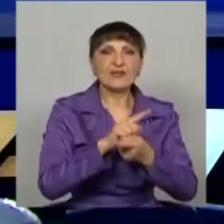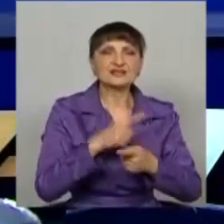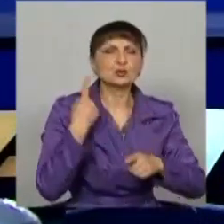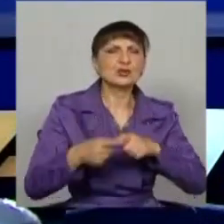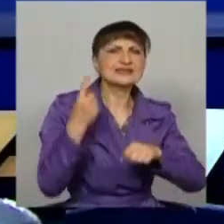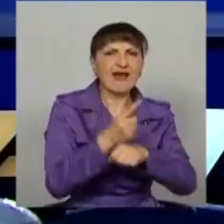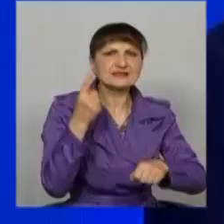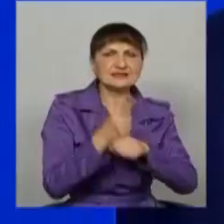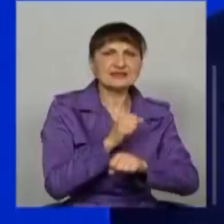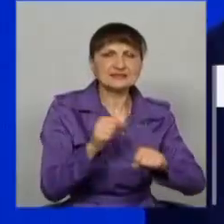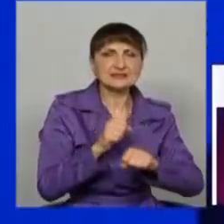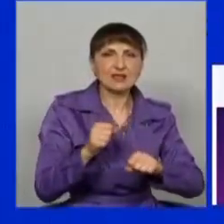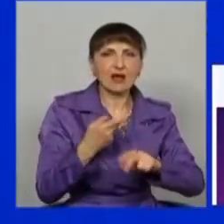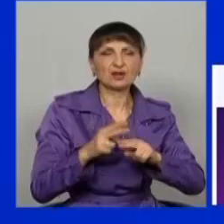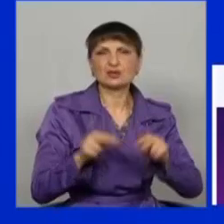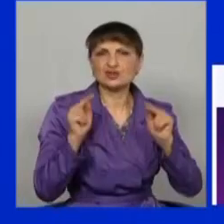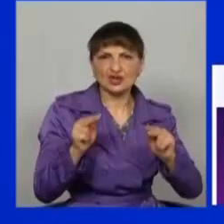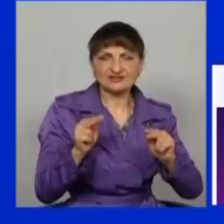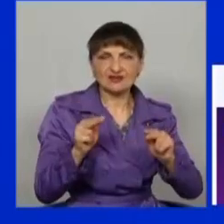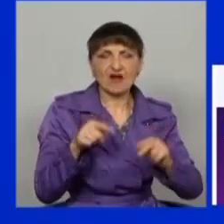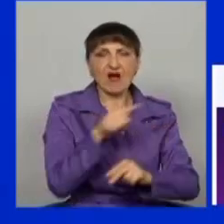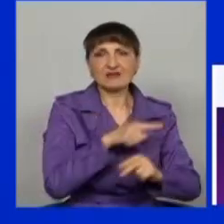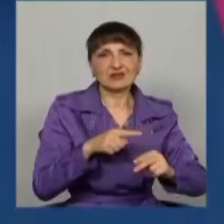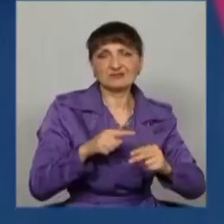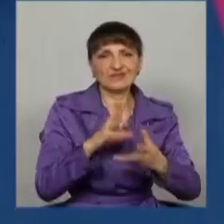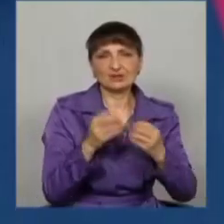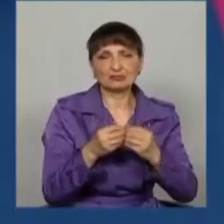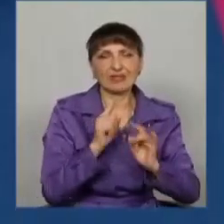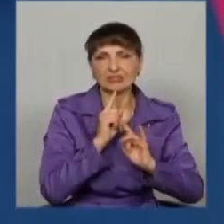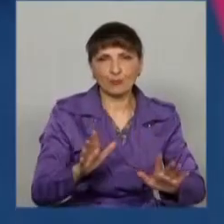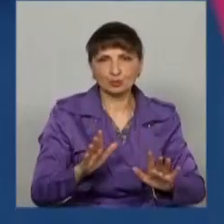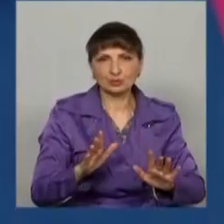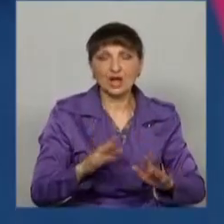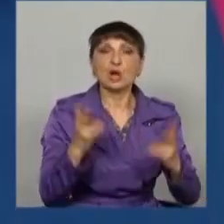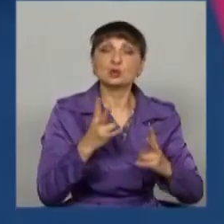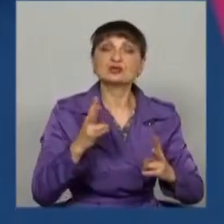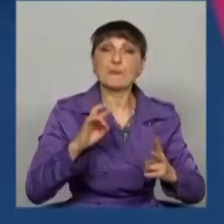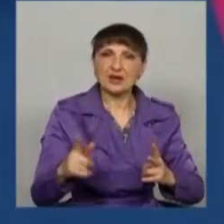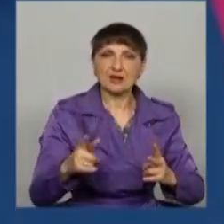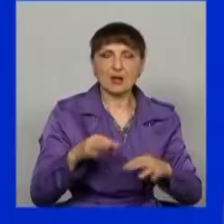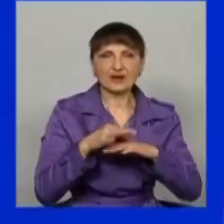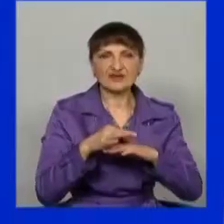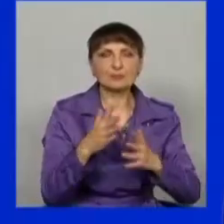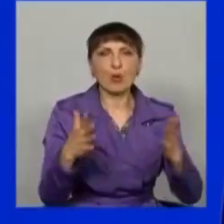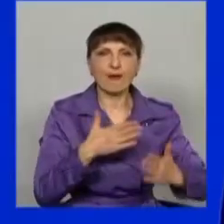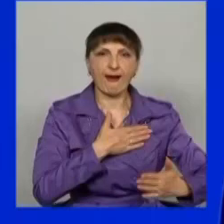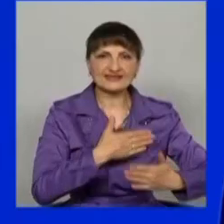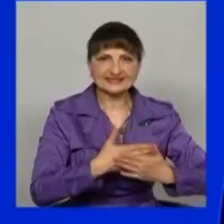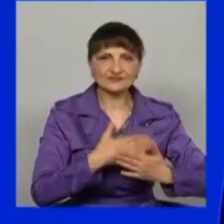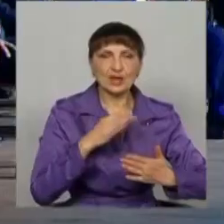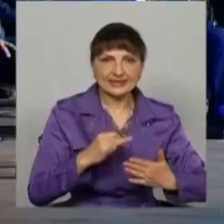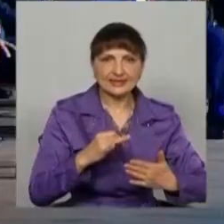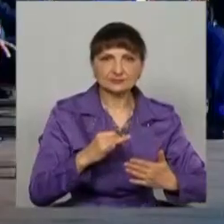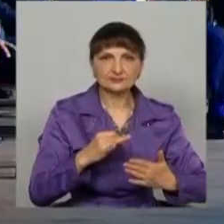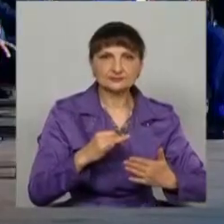контрсанкций, которые, честно говоря, вряд ли будут продуктивными, следовало бы проводить более активную, я бы